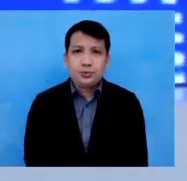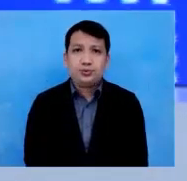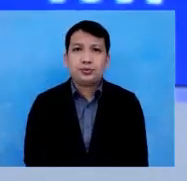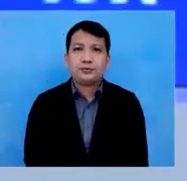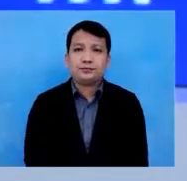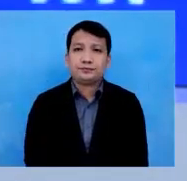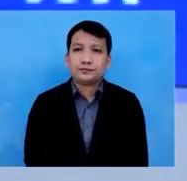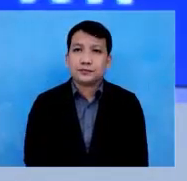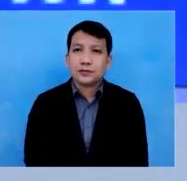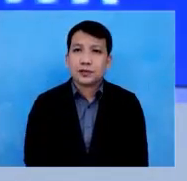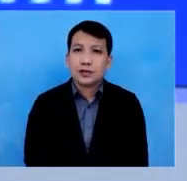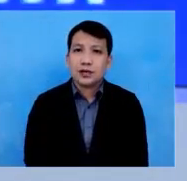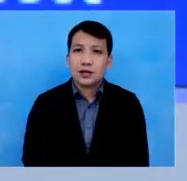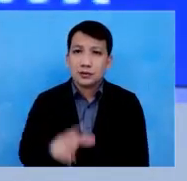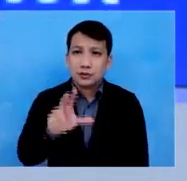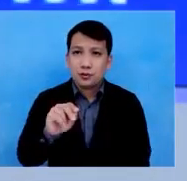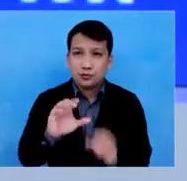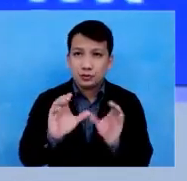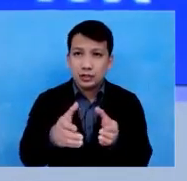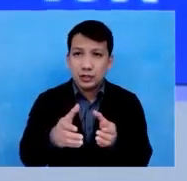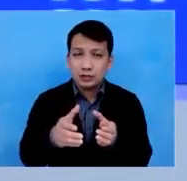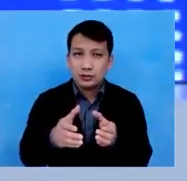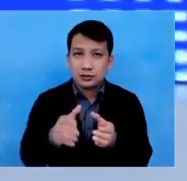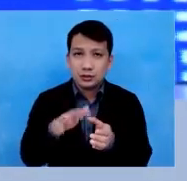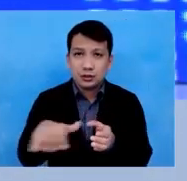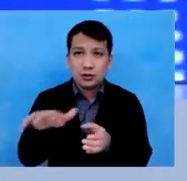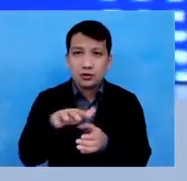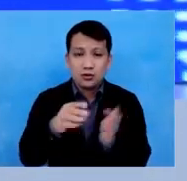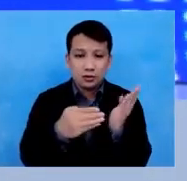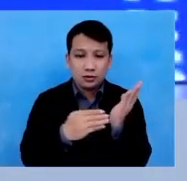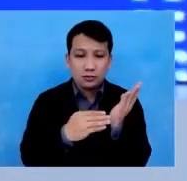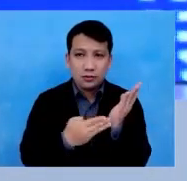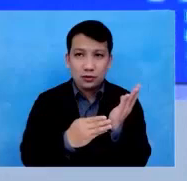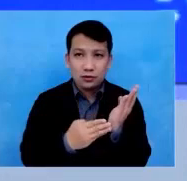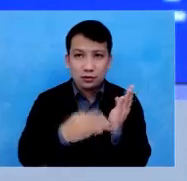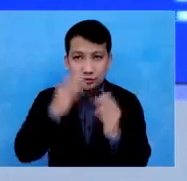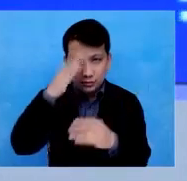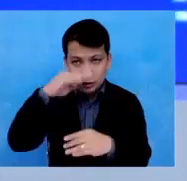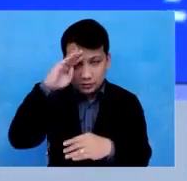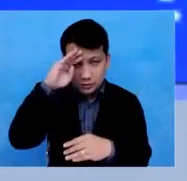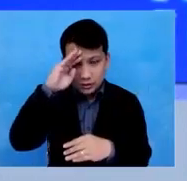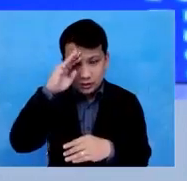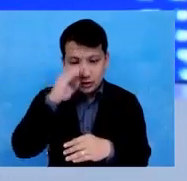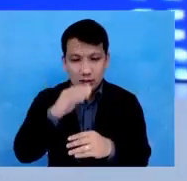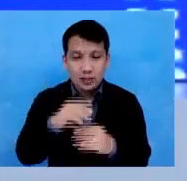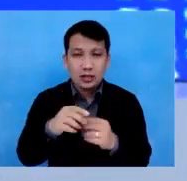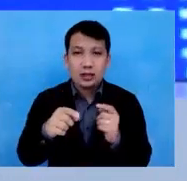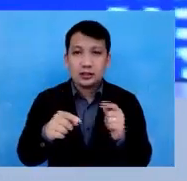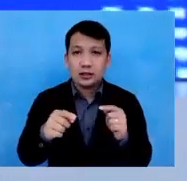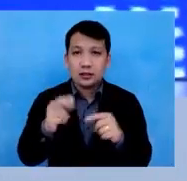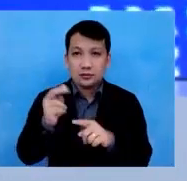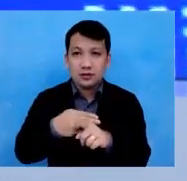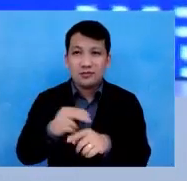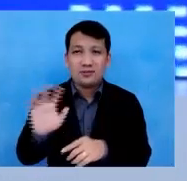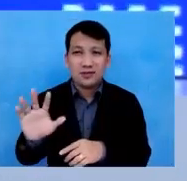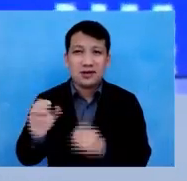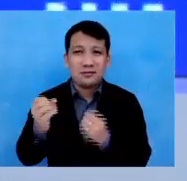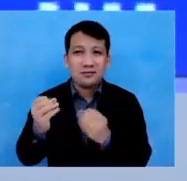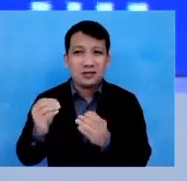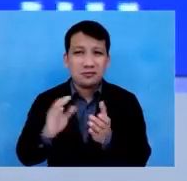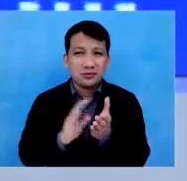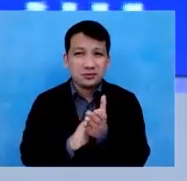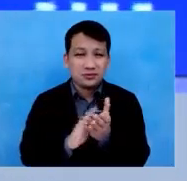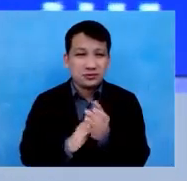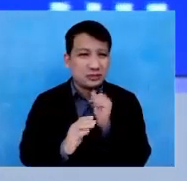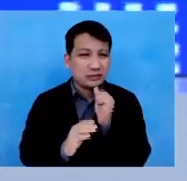Kansilado ang klase sa lahat ng antas sa Bacoor, Cavite hanggang sa November 5. Marami pa rin kasing eskwelahan doon na ang hindi